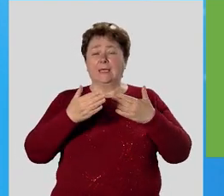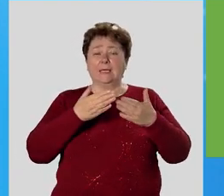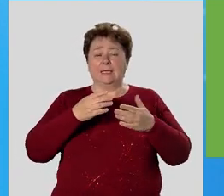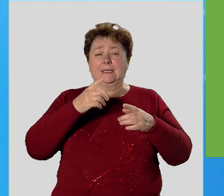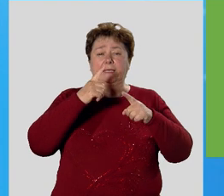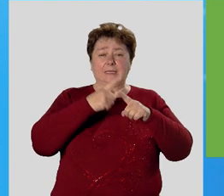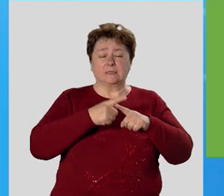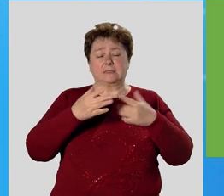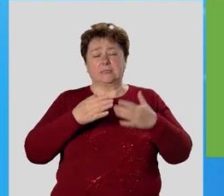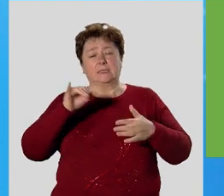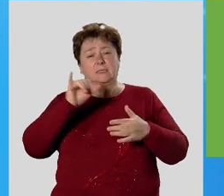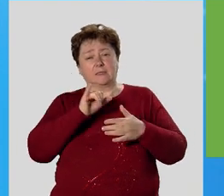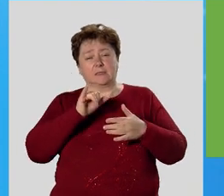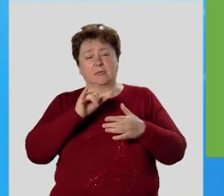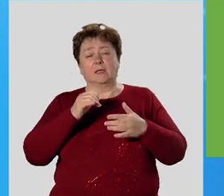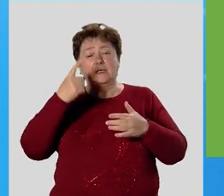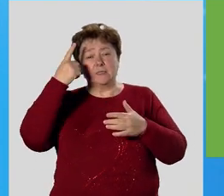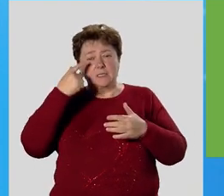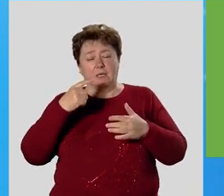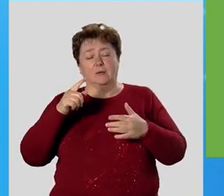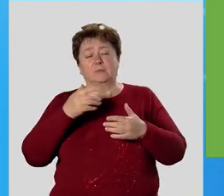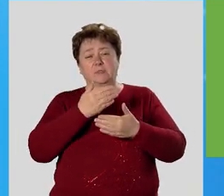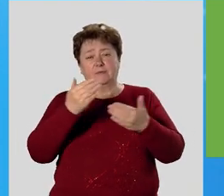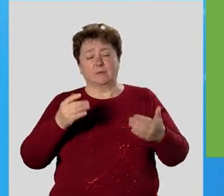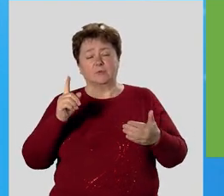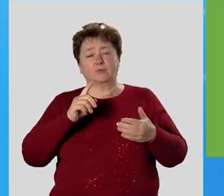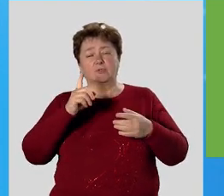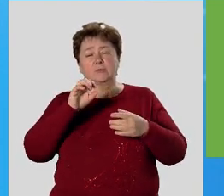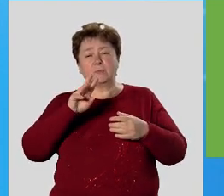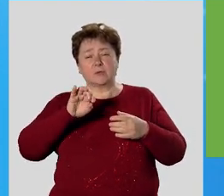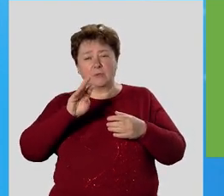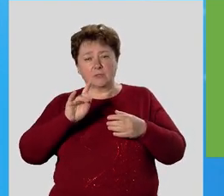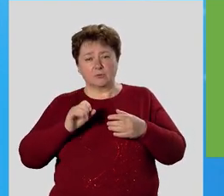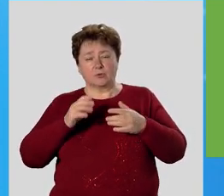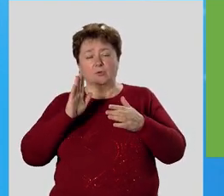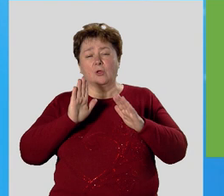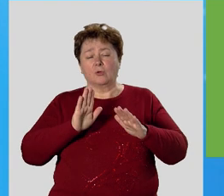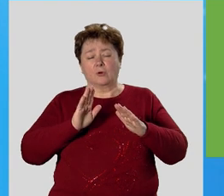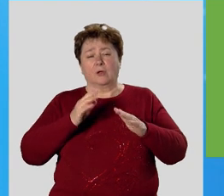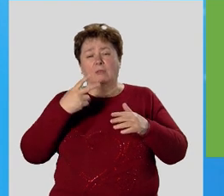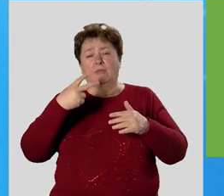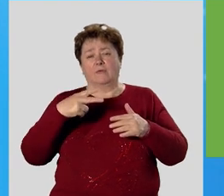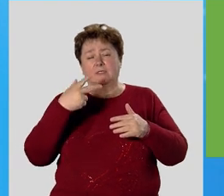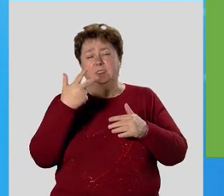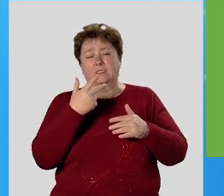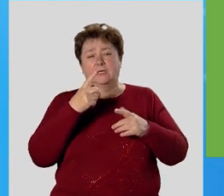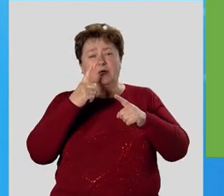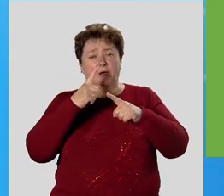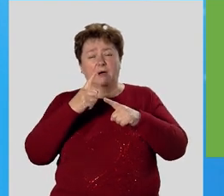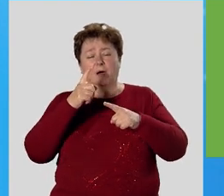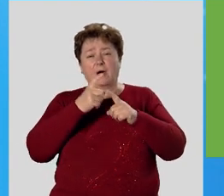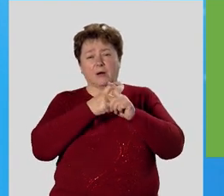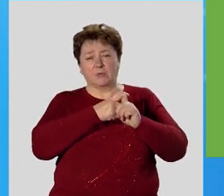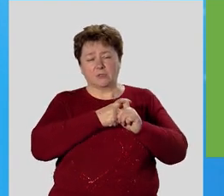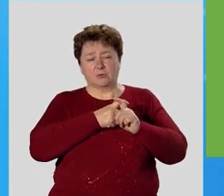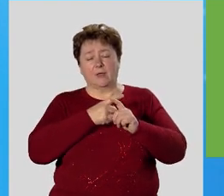либо Y. Мы с вами уже знаем, что в сперматозоиде должно быть всего 23 хромосомы,